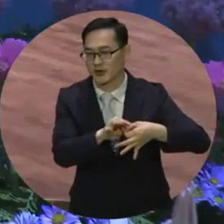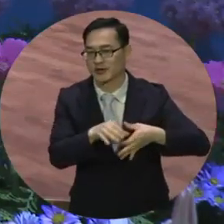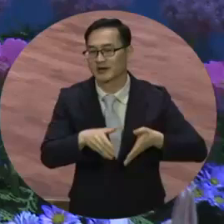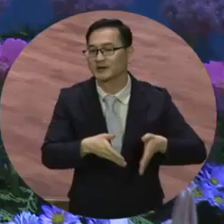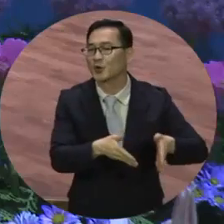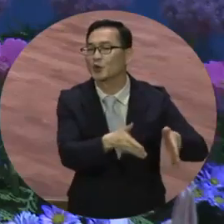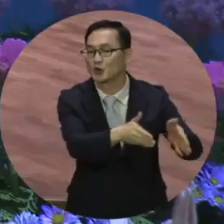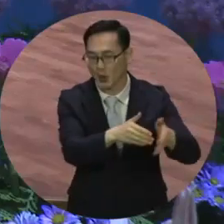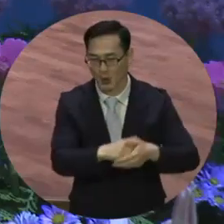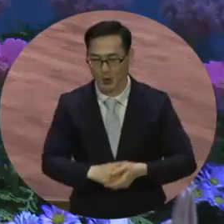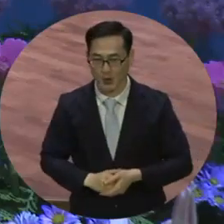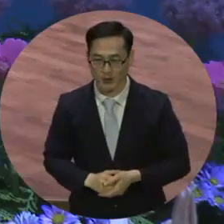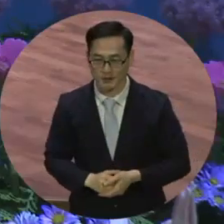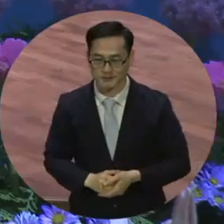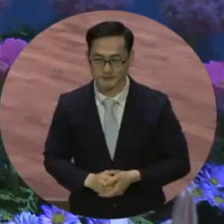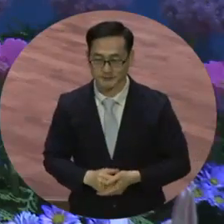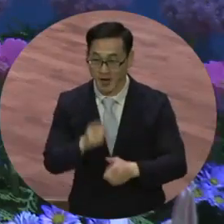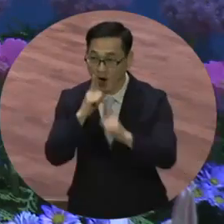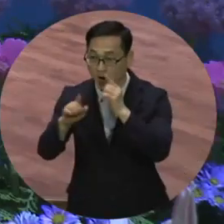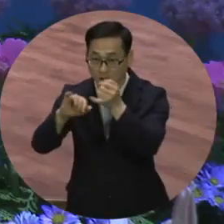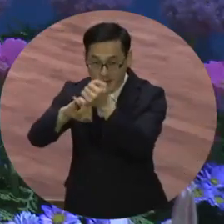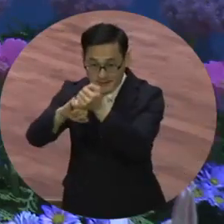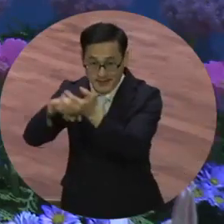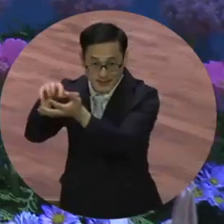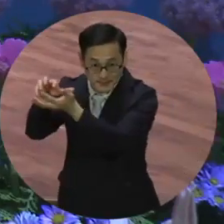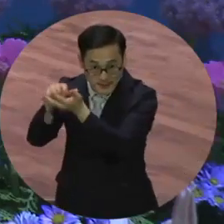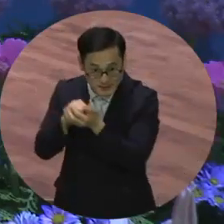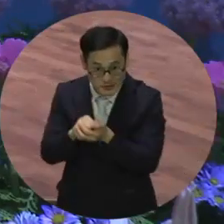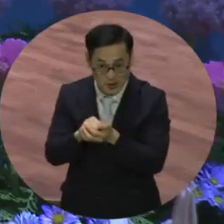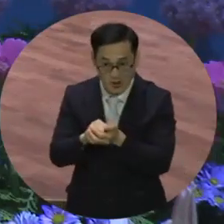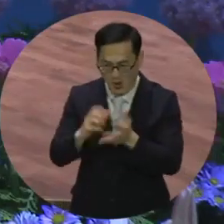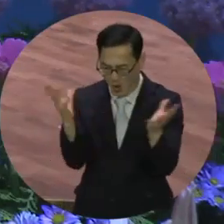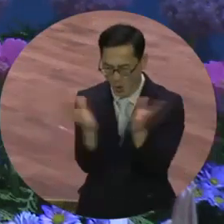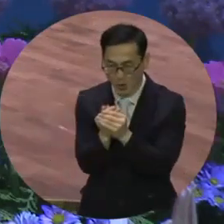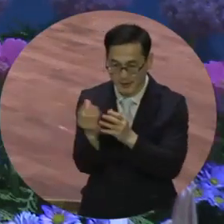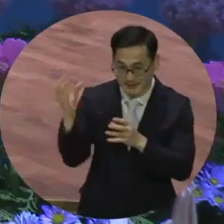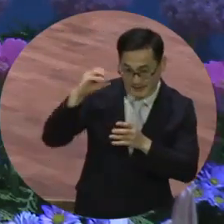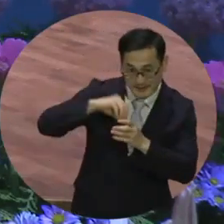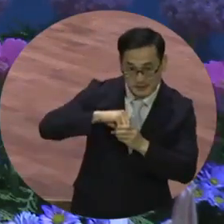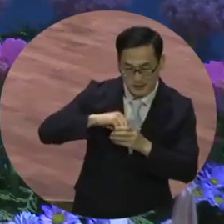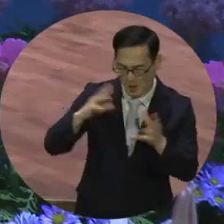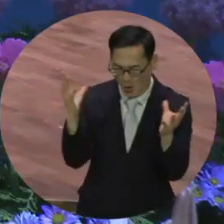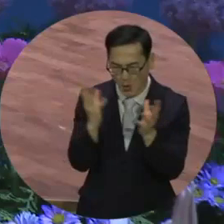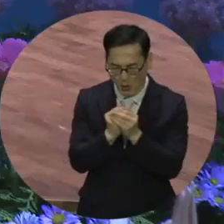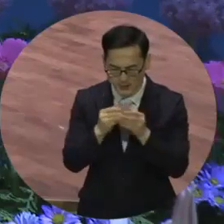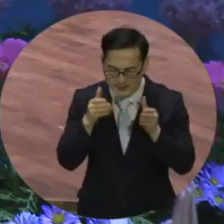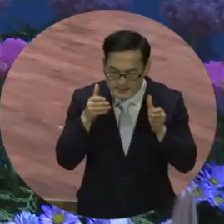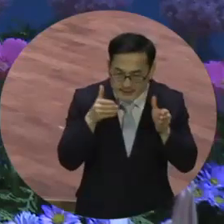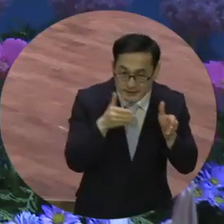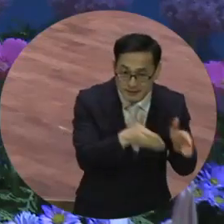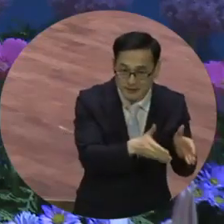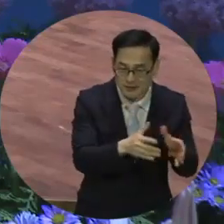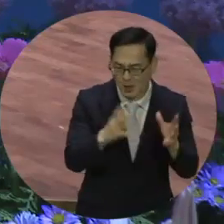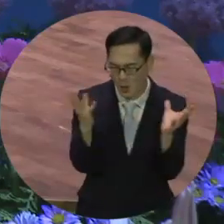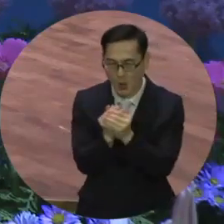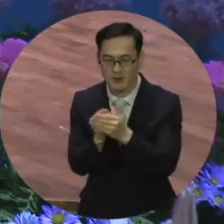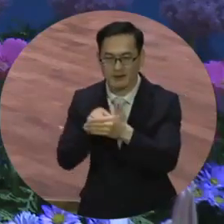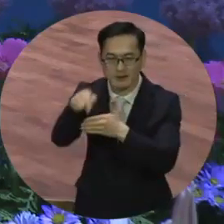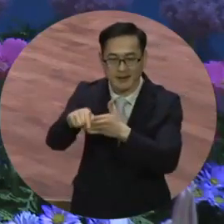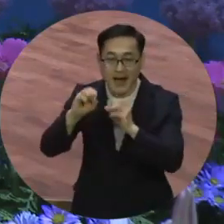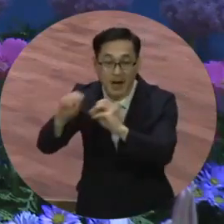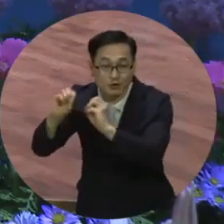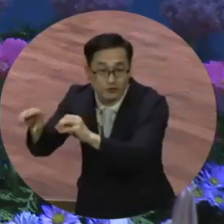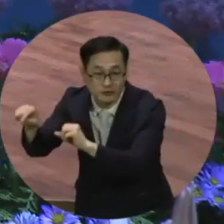우리가 언약적 비전을 붙잡고 all in, all out을 하게 되면 내 삶의 모든